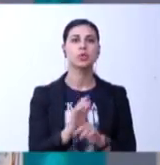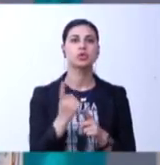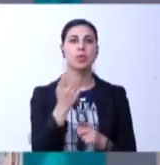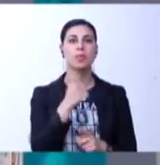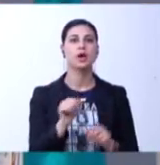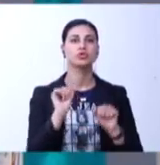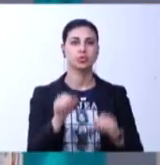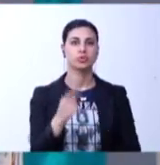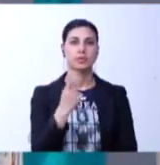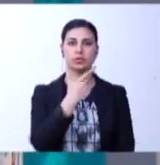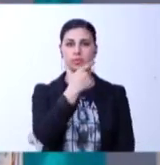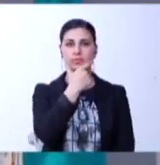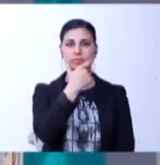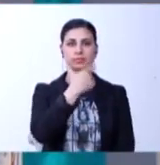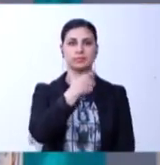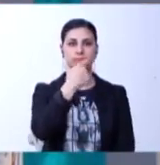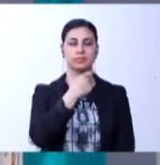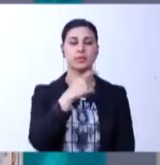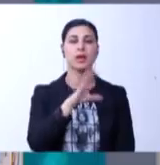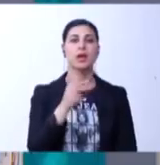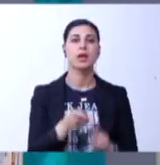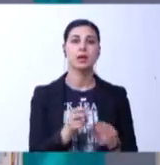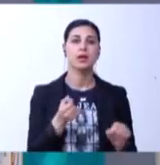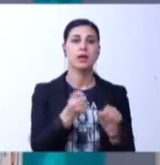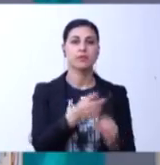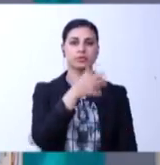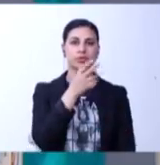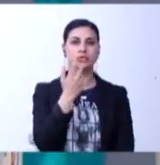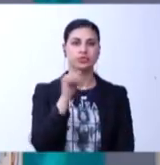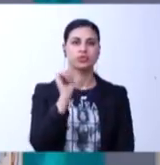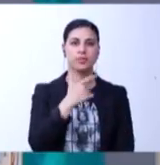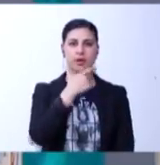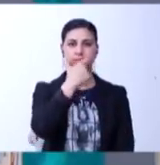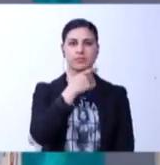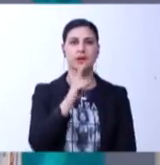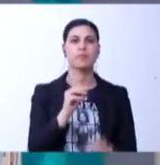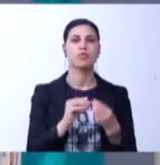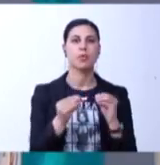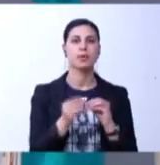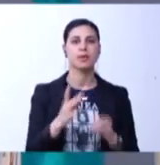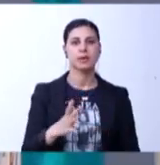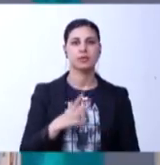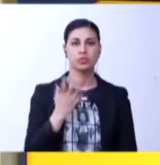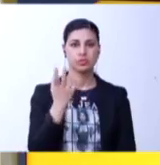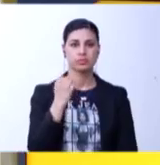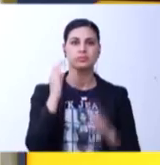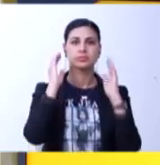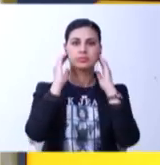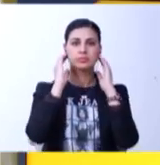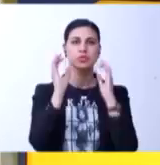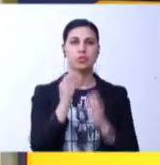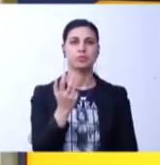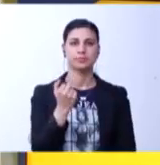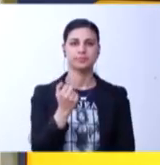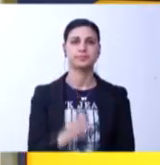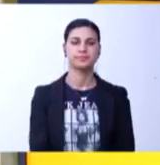ყბა. და რასაკურველია, ალბათ ავტოსაგზაო შემთხვევის დროს დაზიანდა ზუსტად ეს სახსარი. აი ამ სახსრებზე ალაპარაკი.